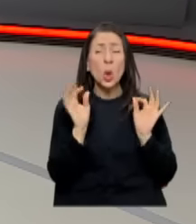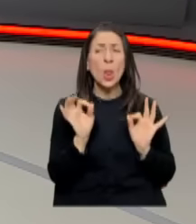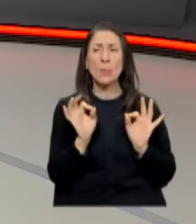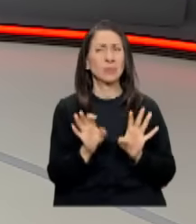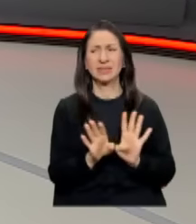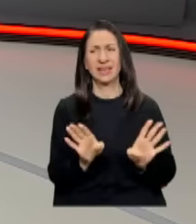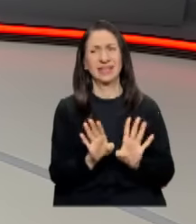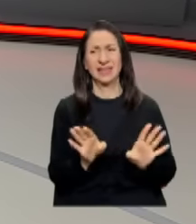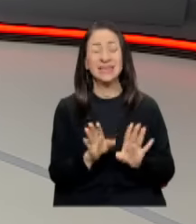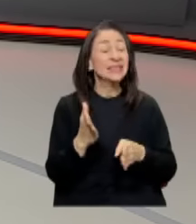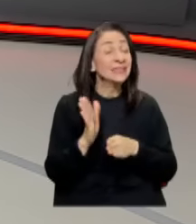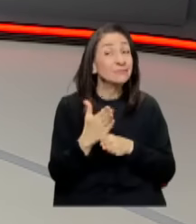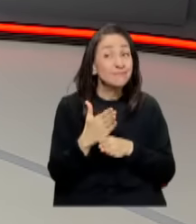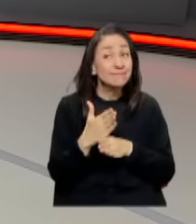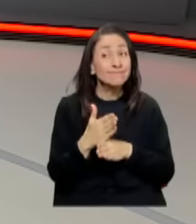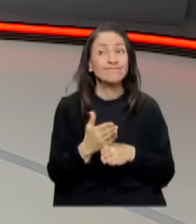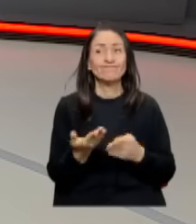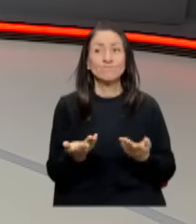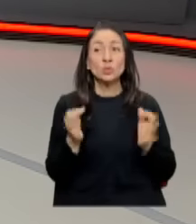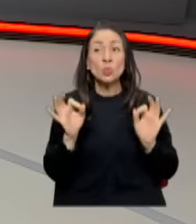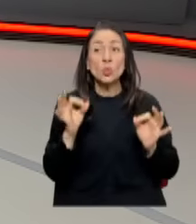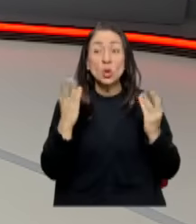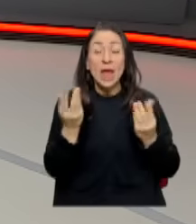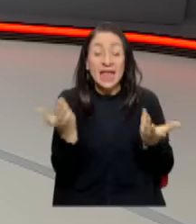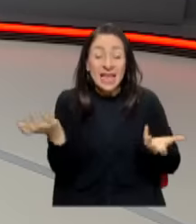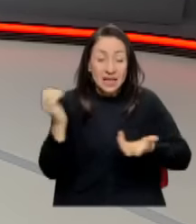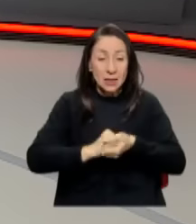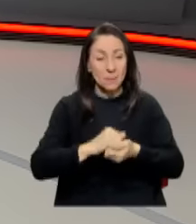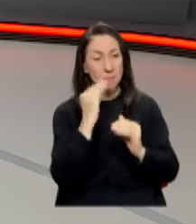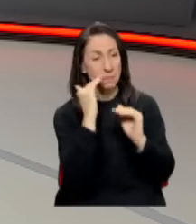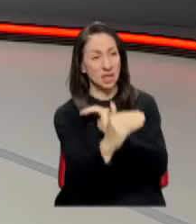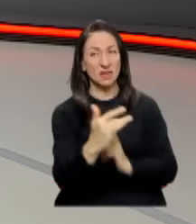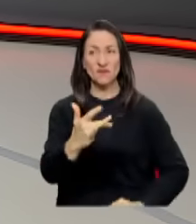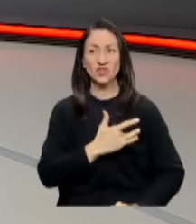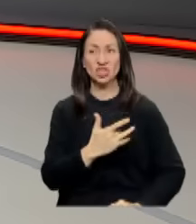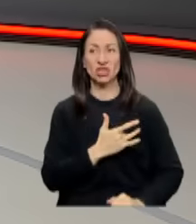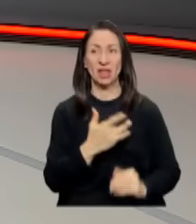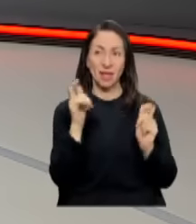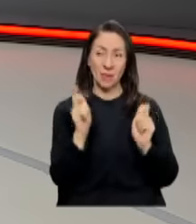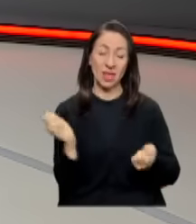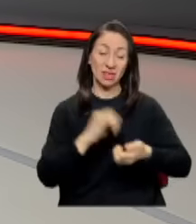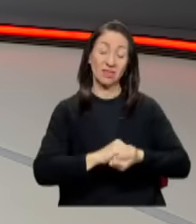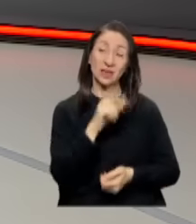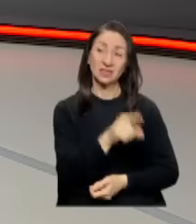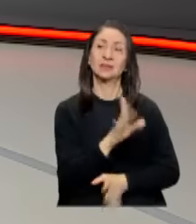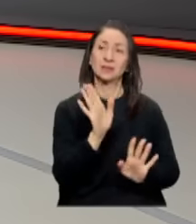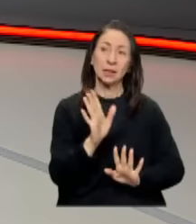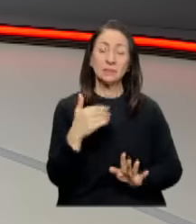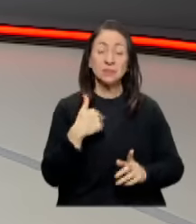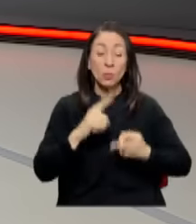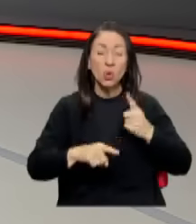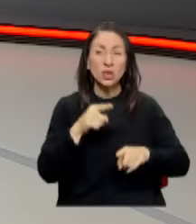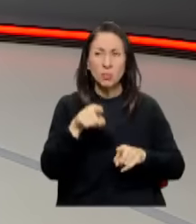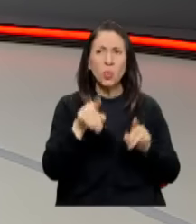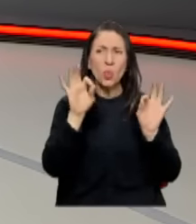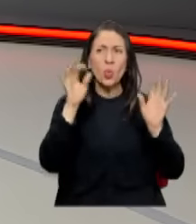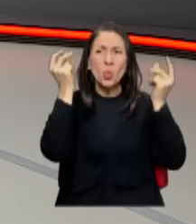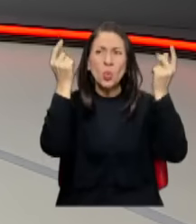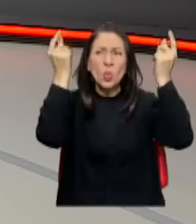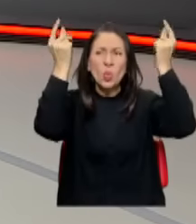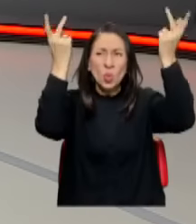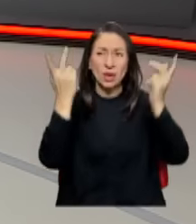değil. Çünkü mümkün olan en iyi ittifak milletin vicdanıyla yapılandır. Bizim siyasette bu unutuldu.